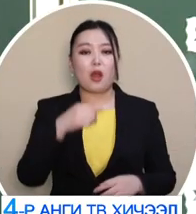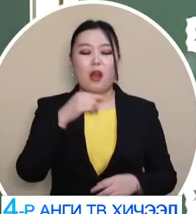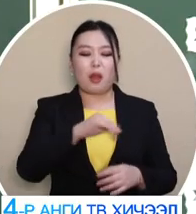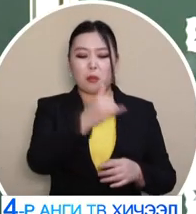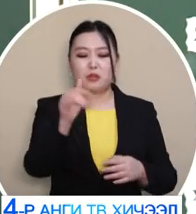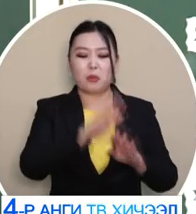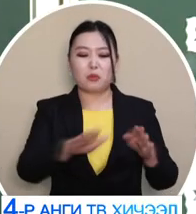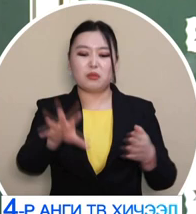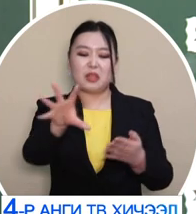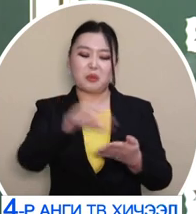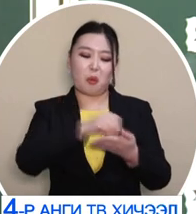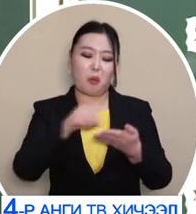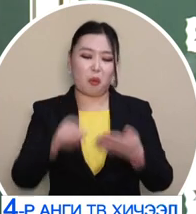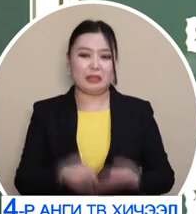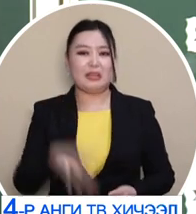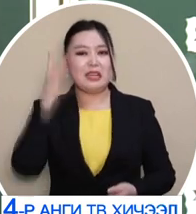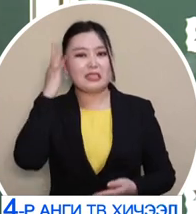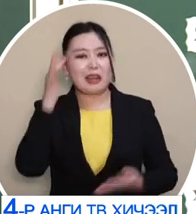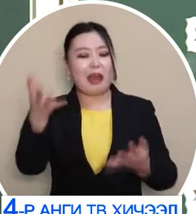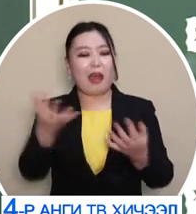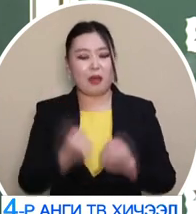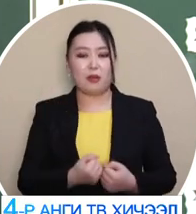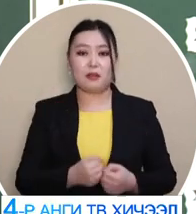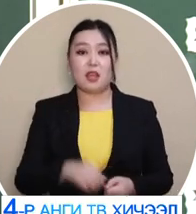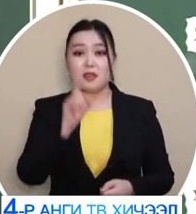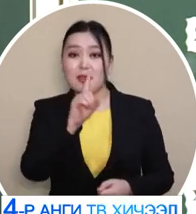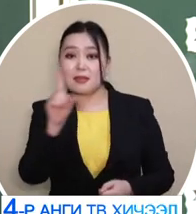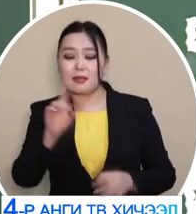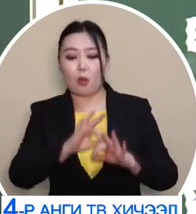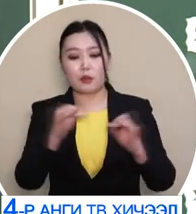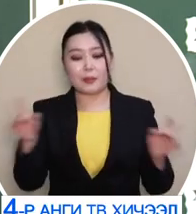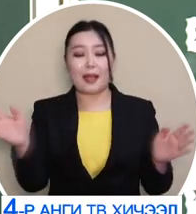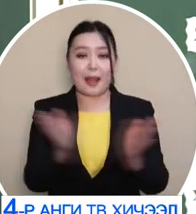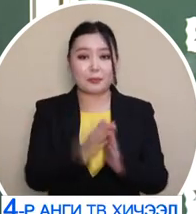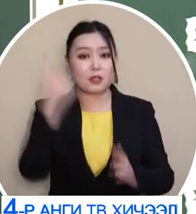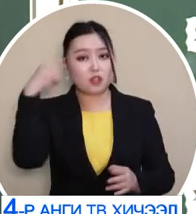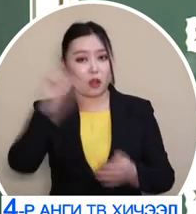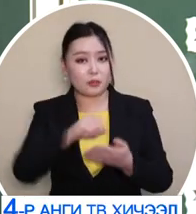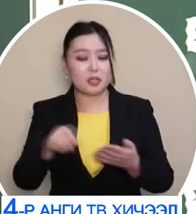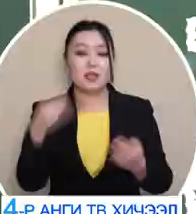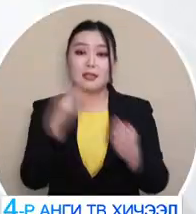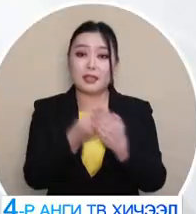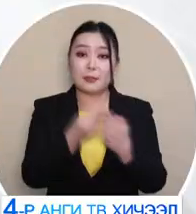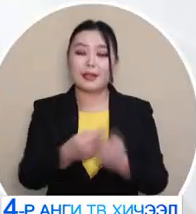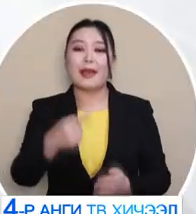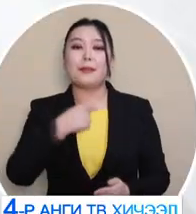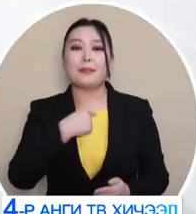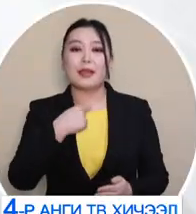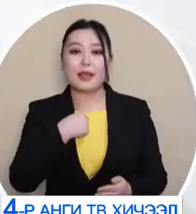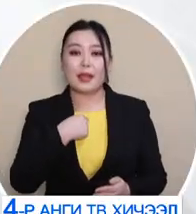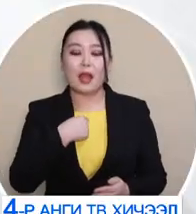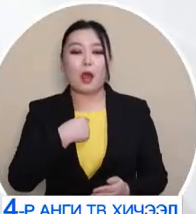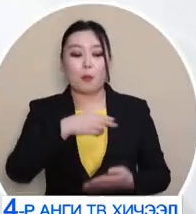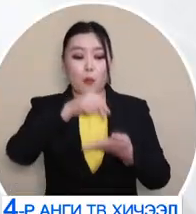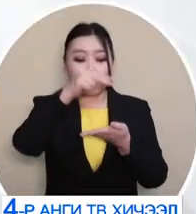маань бусдаас хуулах, санаа авах гэсэн шилжсэн утгаар нь нэг нэг өгүүлбэрийг хамтдаа зохион бичиё. За, жишээлбэл